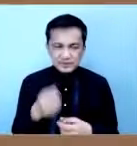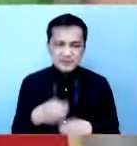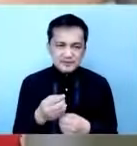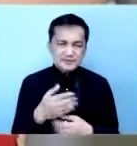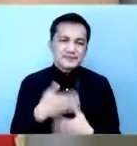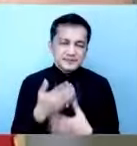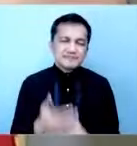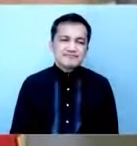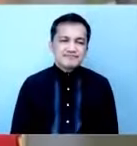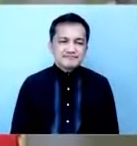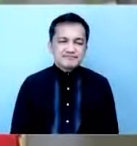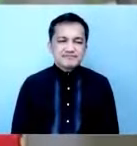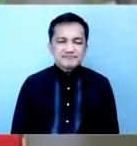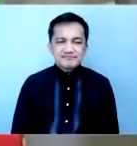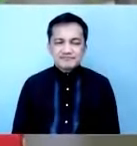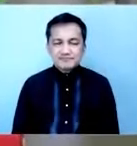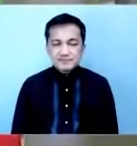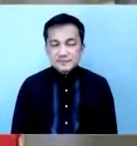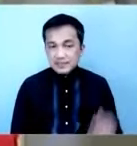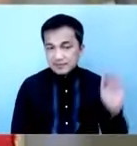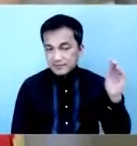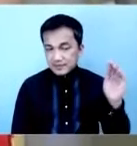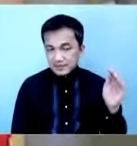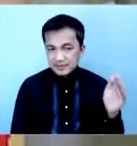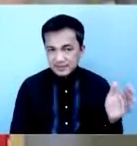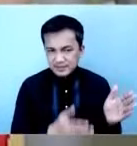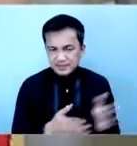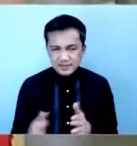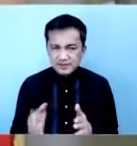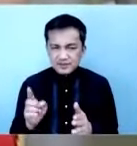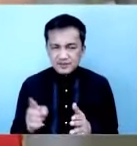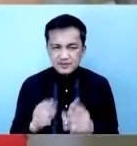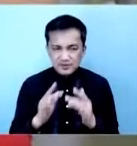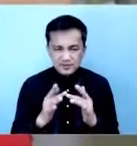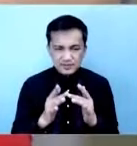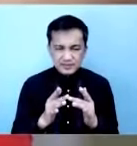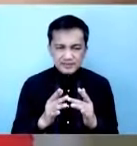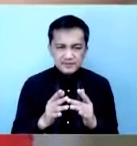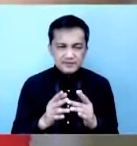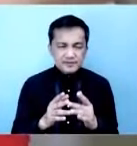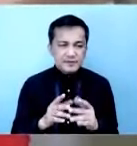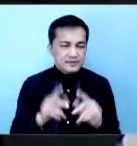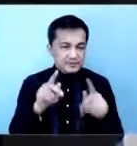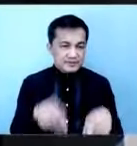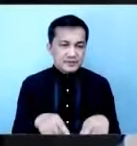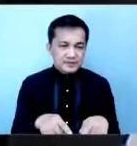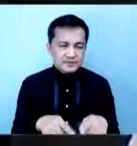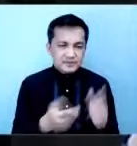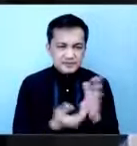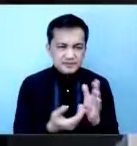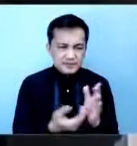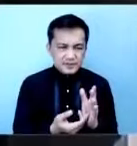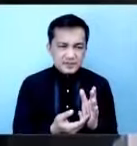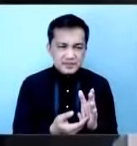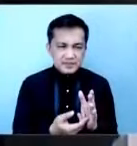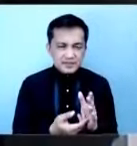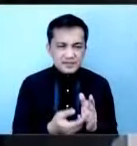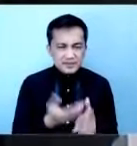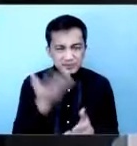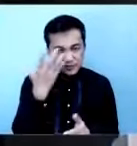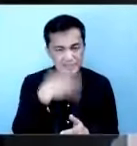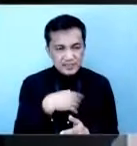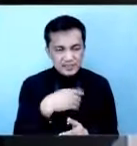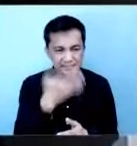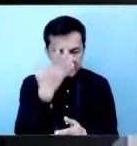maraming tao. Mula naman sa pageant scene hanggang sa pagiging online personality, mapapamalas pa ng kanyang charm at galing